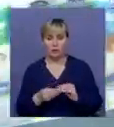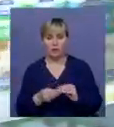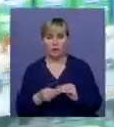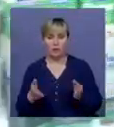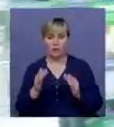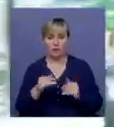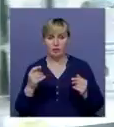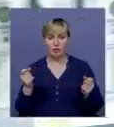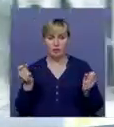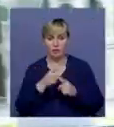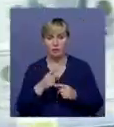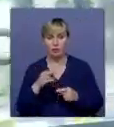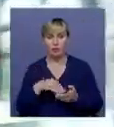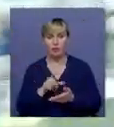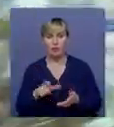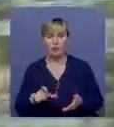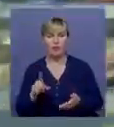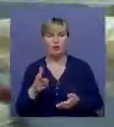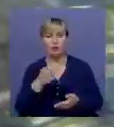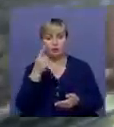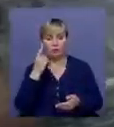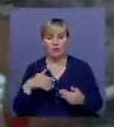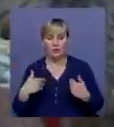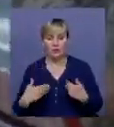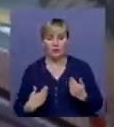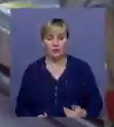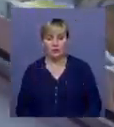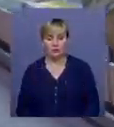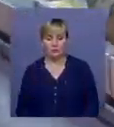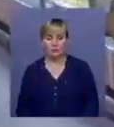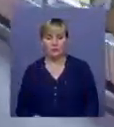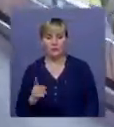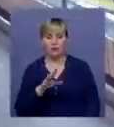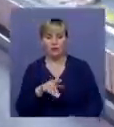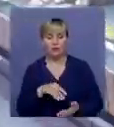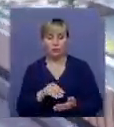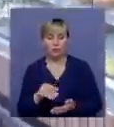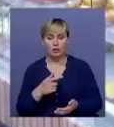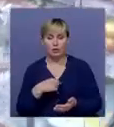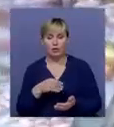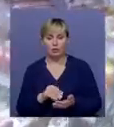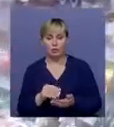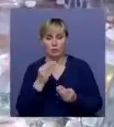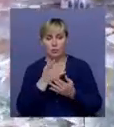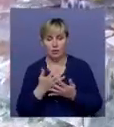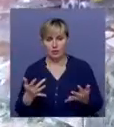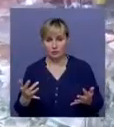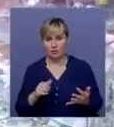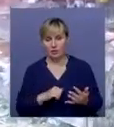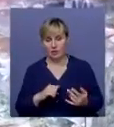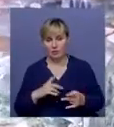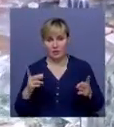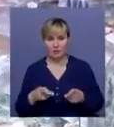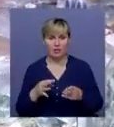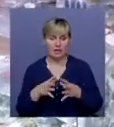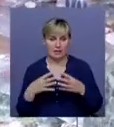поинтересуемся у покупателей, что они думают. Здравствуйте. Здравствуйте. Что вы купили? Я купила продукты, самые необходимые